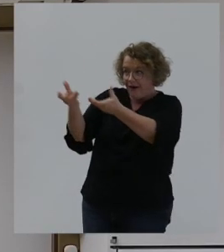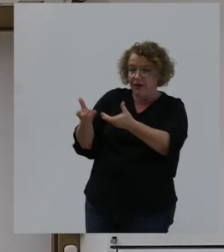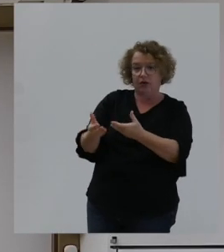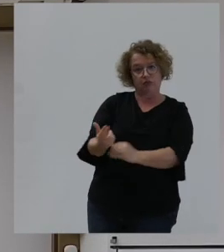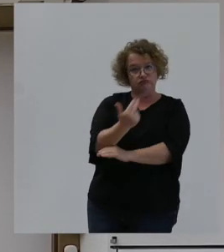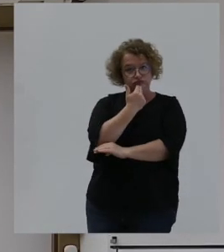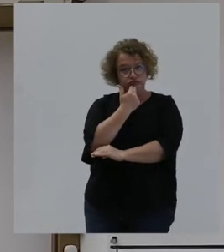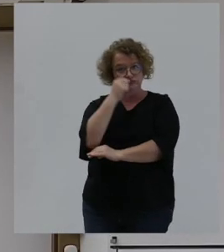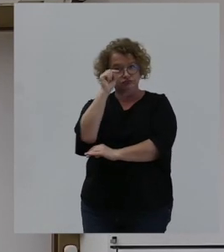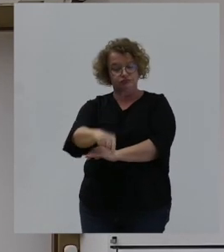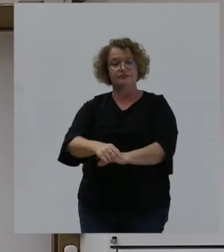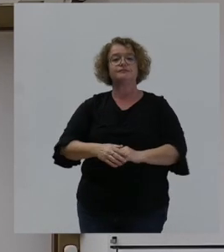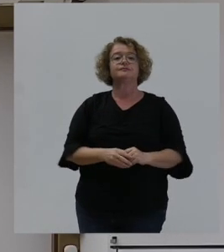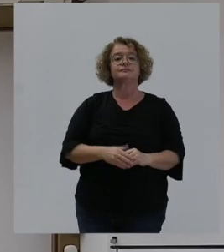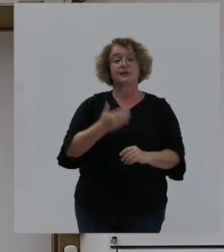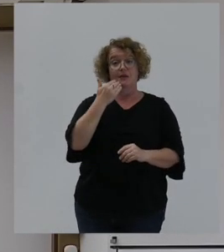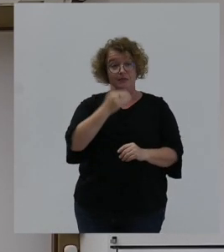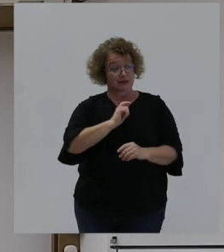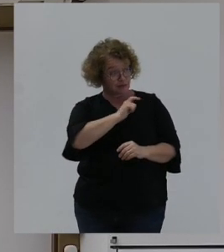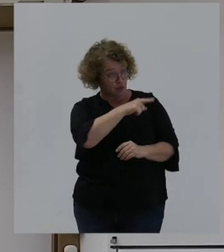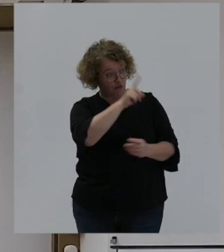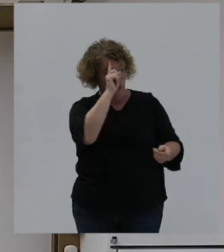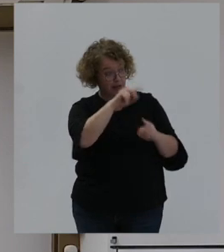Merci. De votre côté, sur l'international.